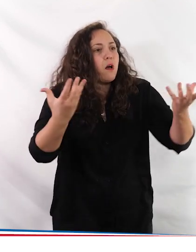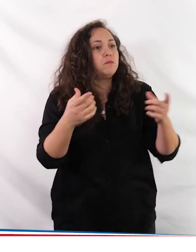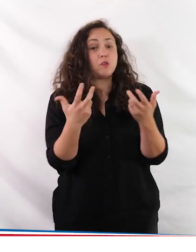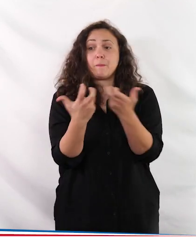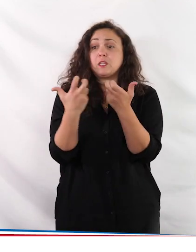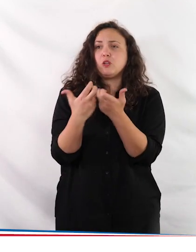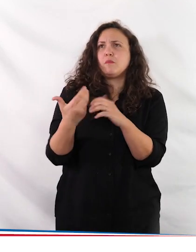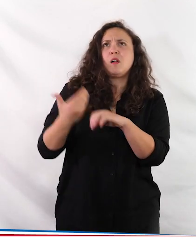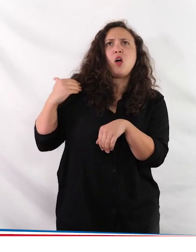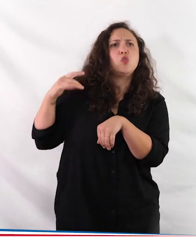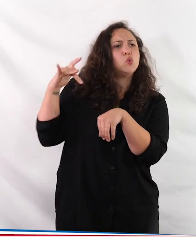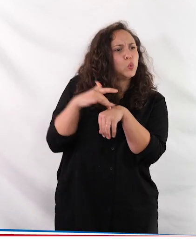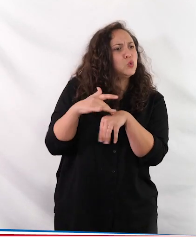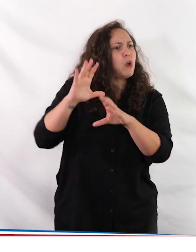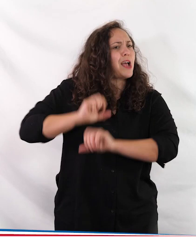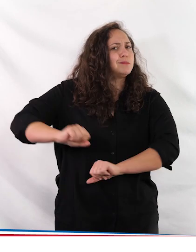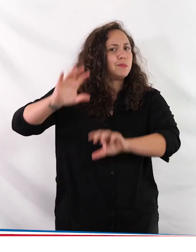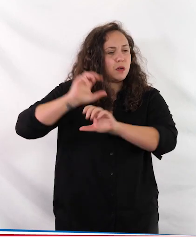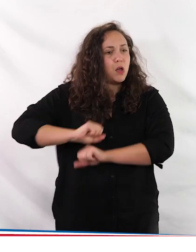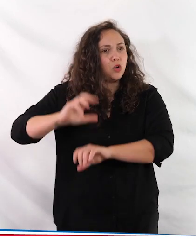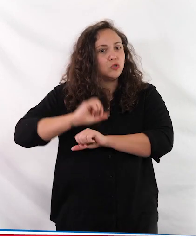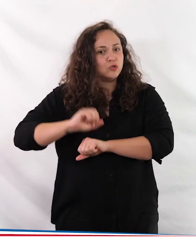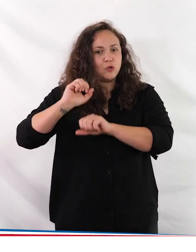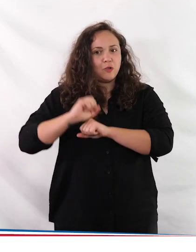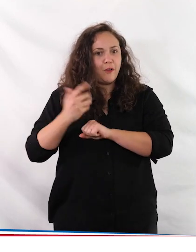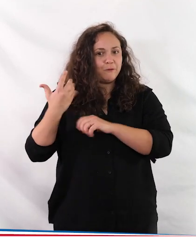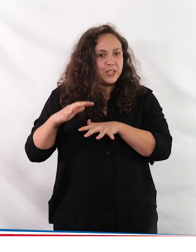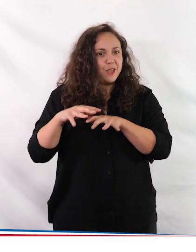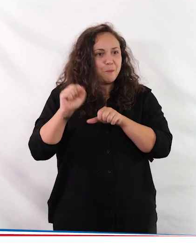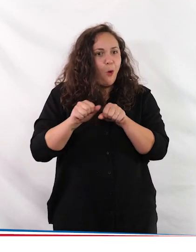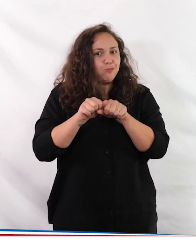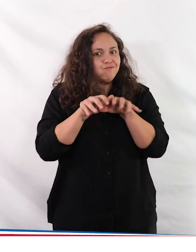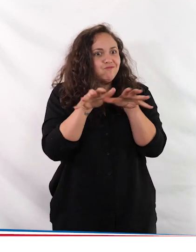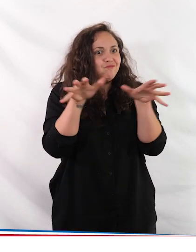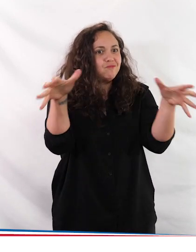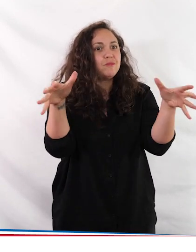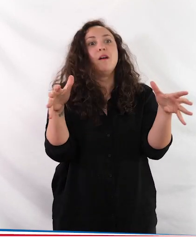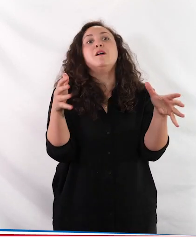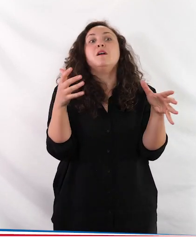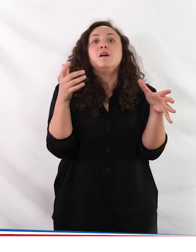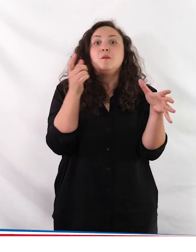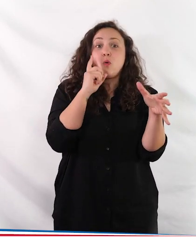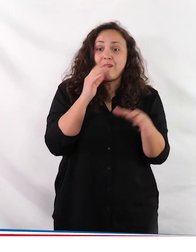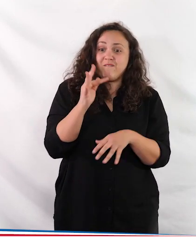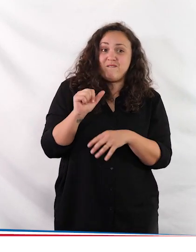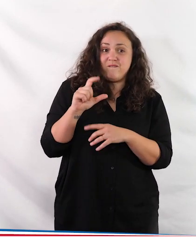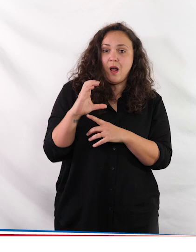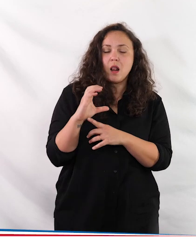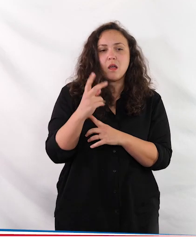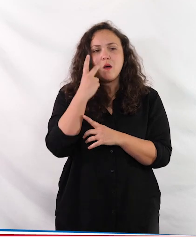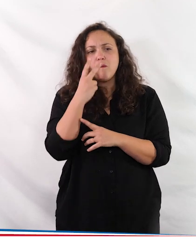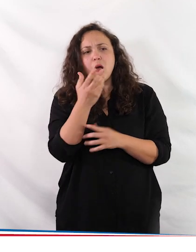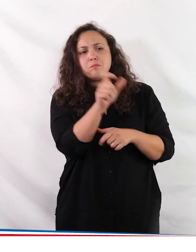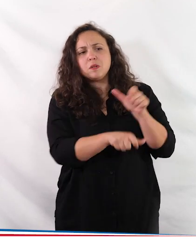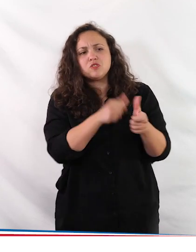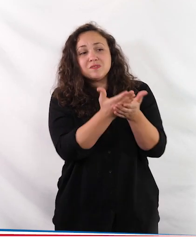exemple, on a fait une expérimentation qui pourrait très bien être généralisée, du facile à lire et à comprendre pour permettre à des personnes en